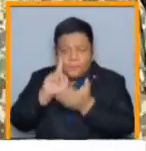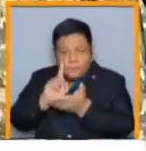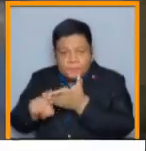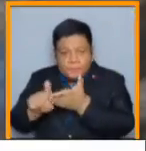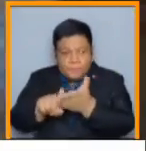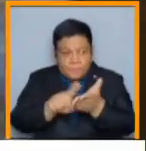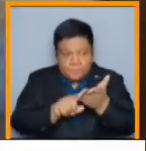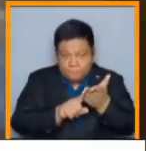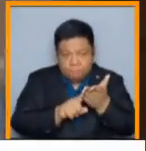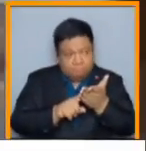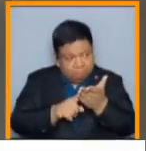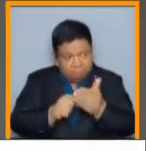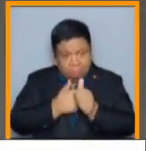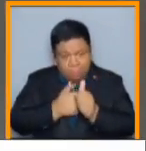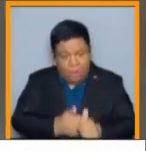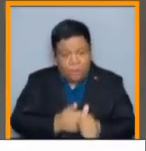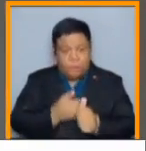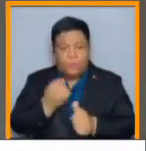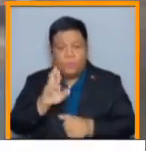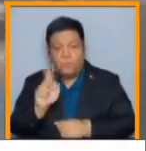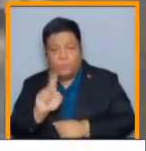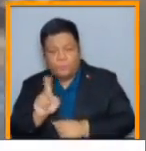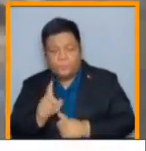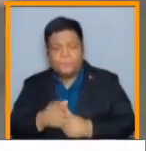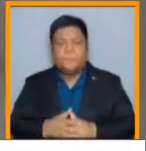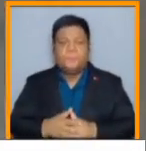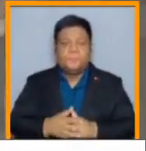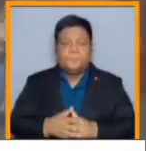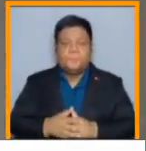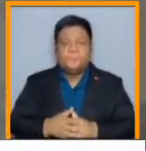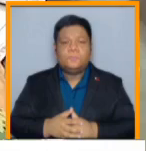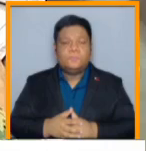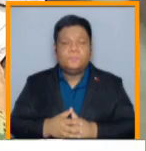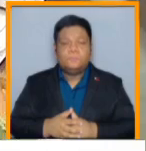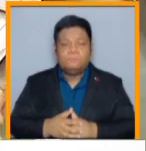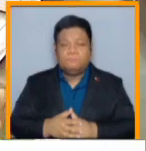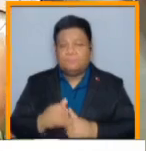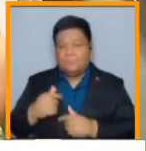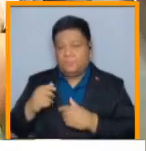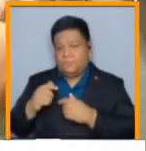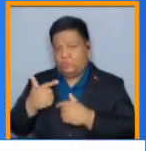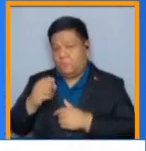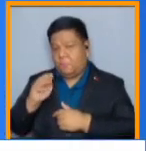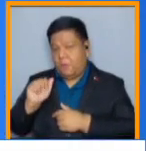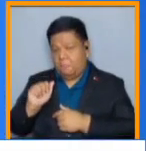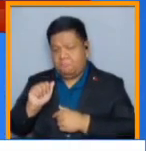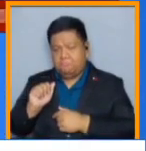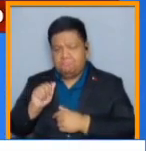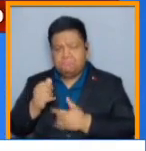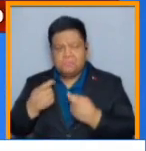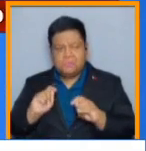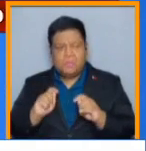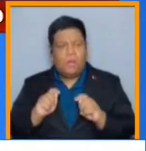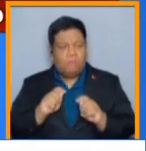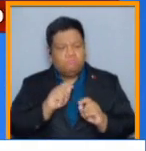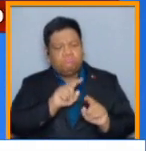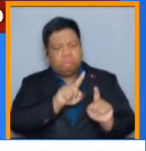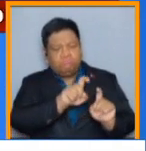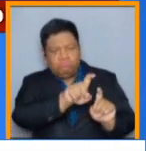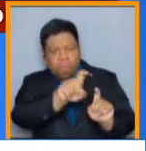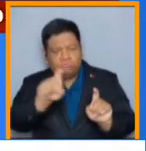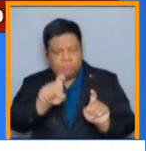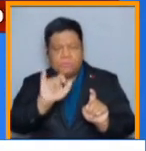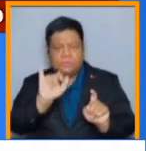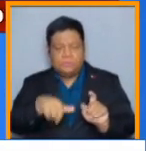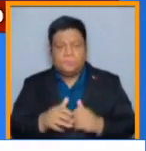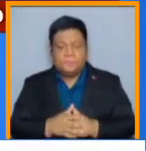protocol. Sinisika pa rin ng GMA News na makuha ang panig ng mga ipinagharap ng reklamo. Ang Department of Tourism sinuspende